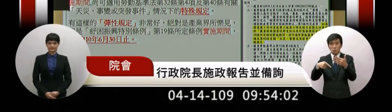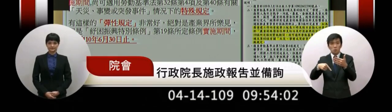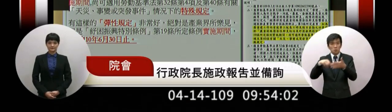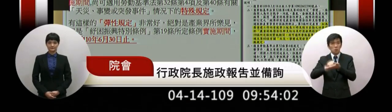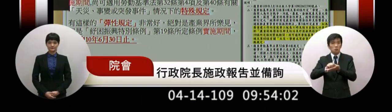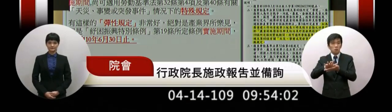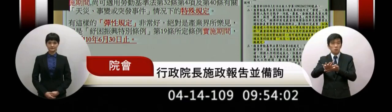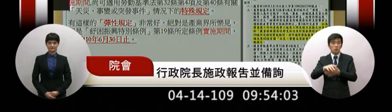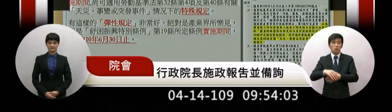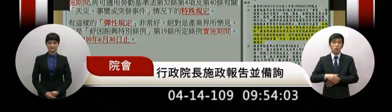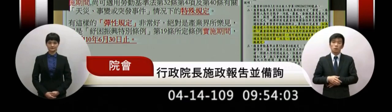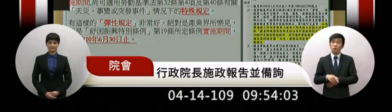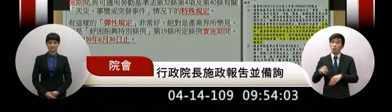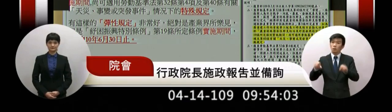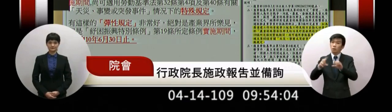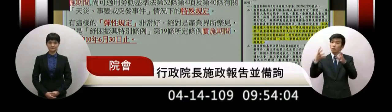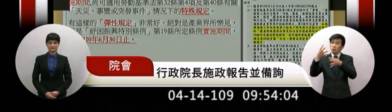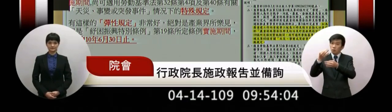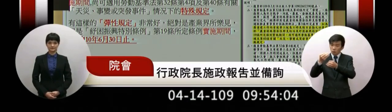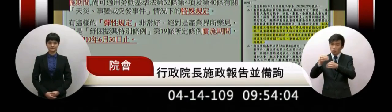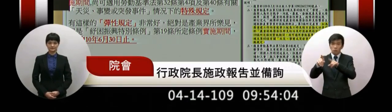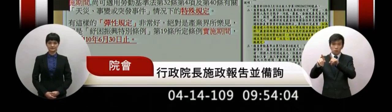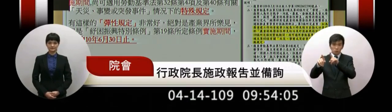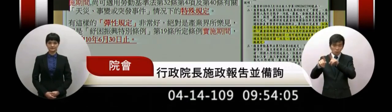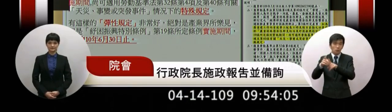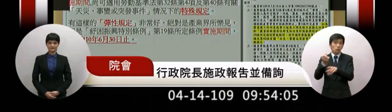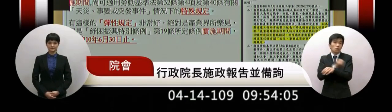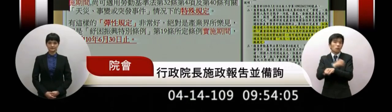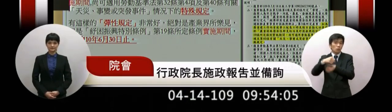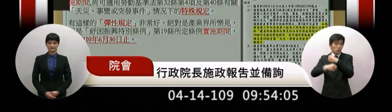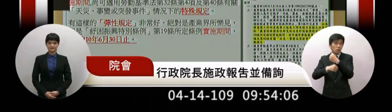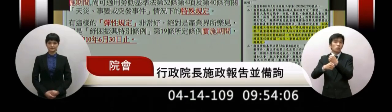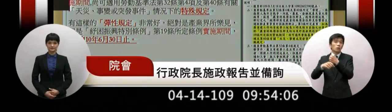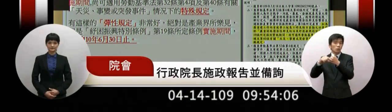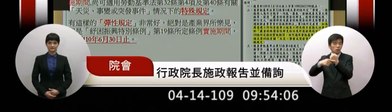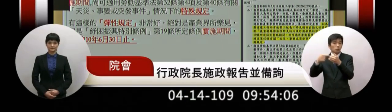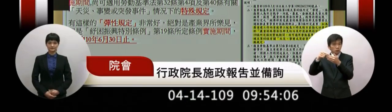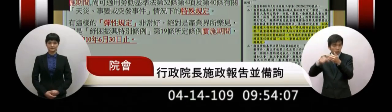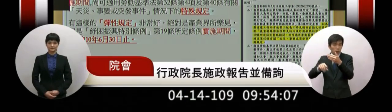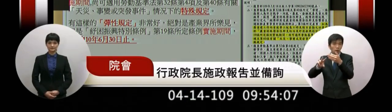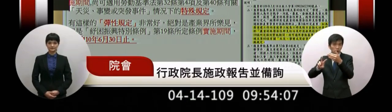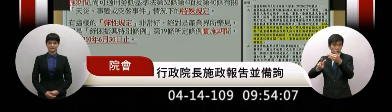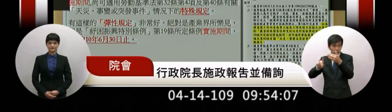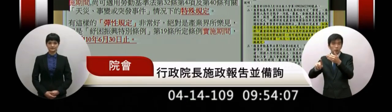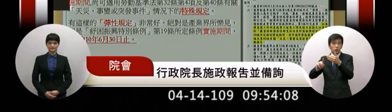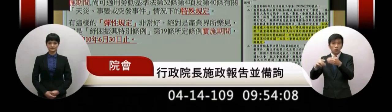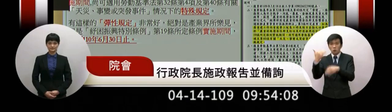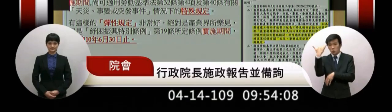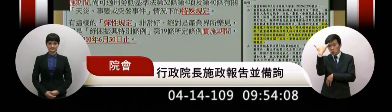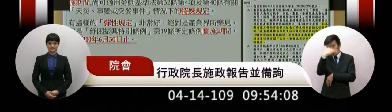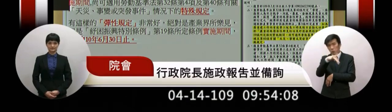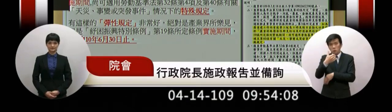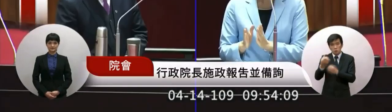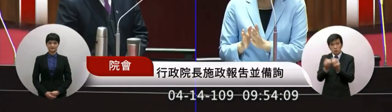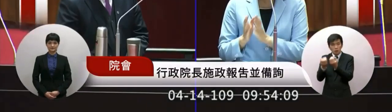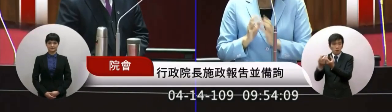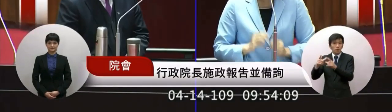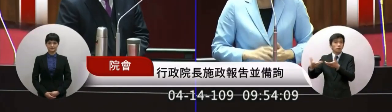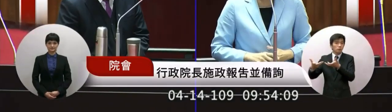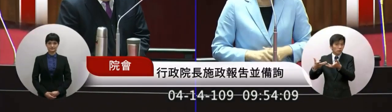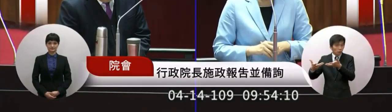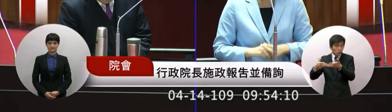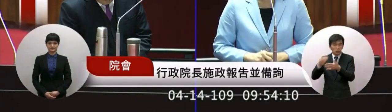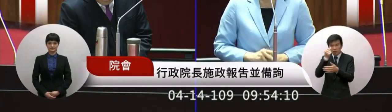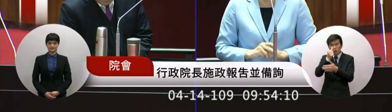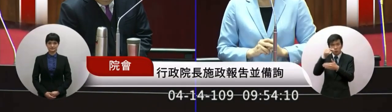施期间，是可以准用我们劳动基准法32条天灾事件、事变及突发事件下的特殊